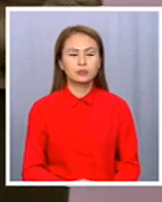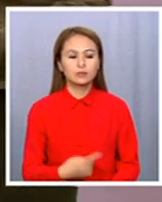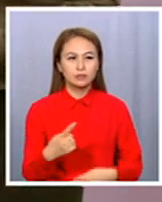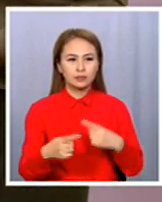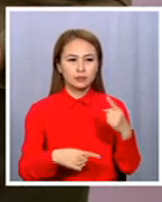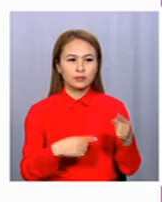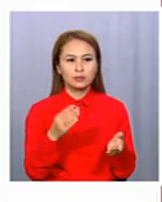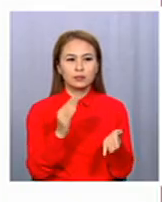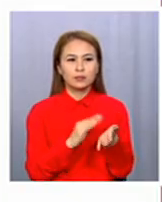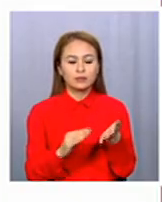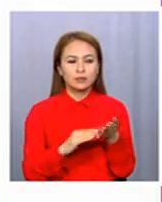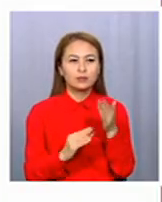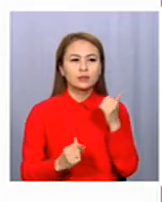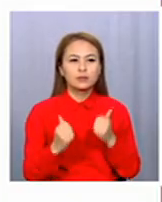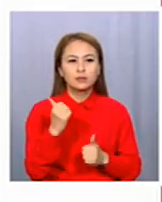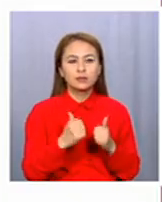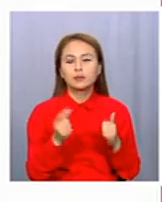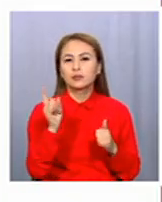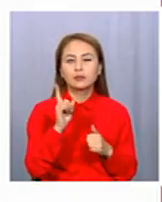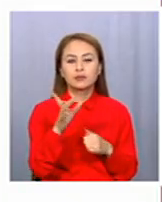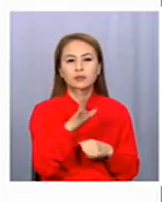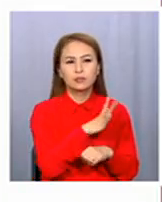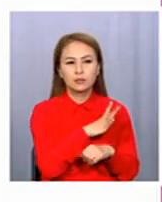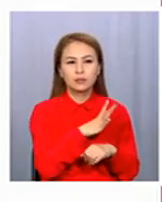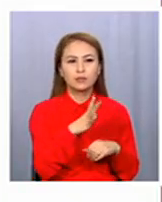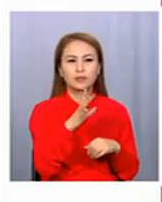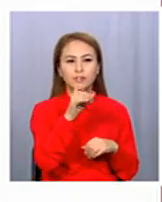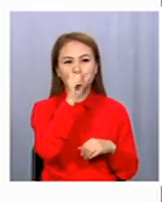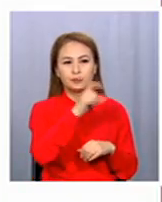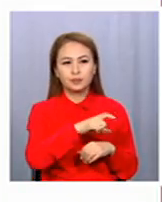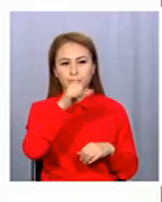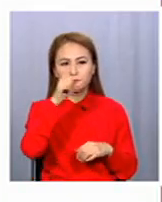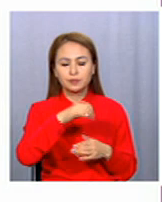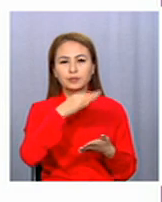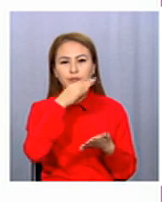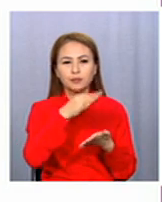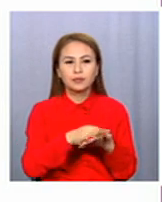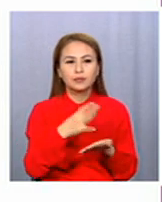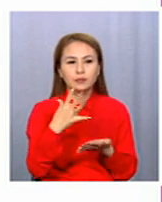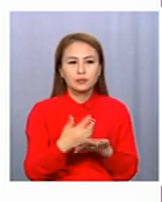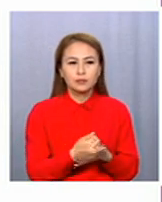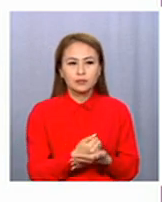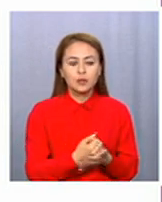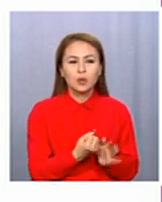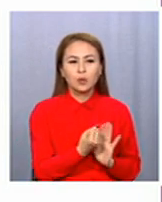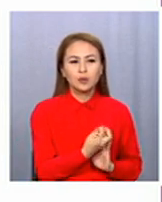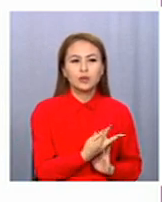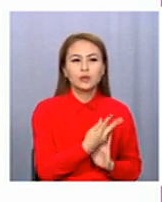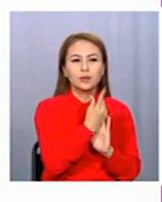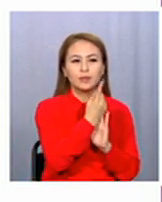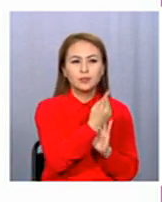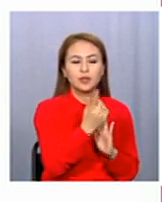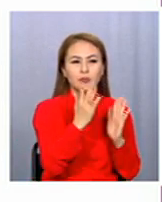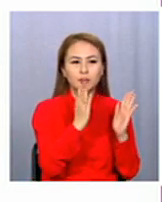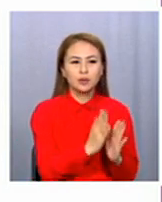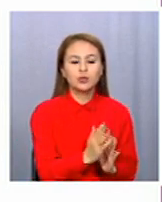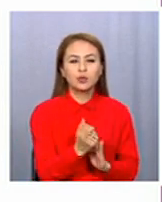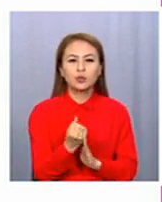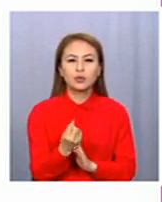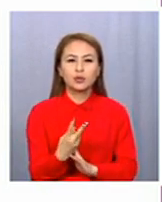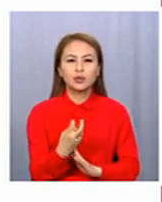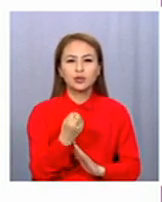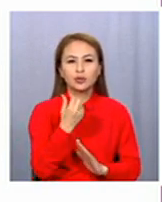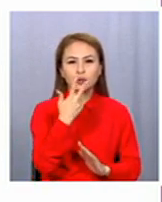бөлшек сандарды салыстыру үшін өрнектің мәнін анықтап аламыз. 12-ден 2-ден, 12-ден